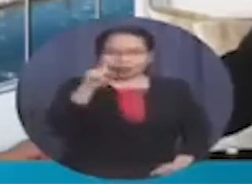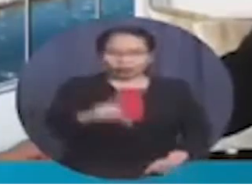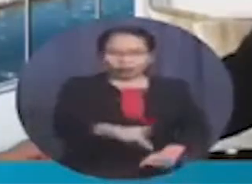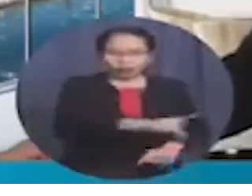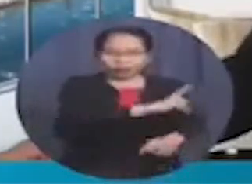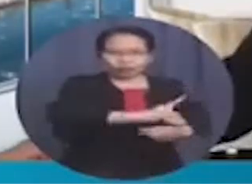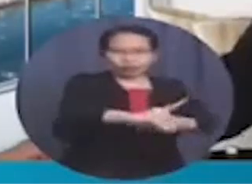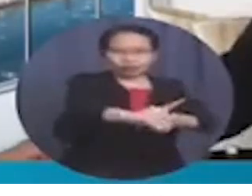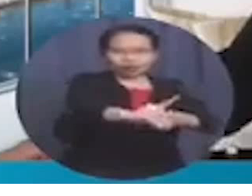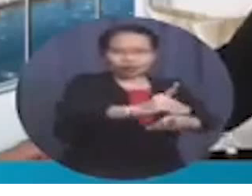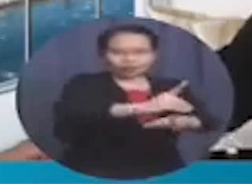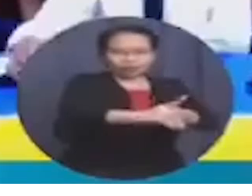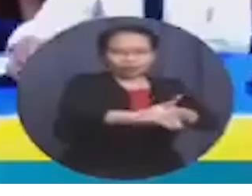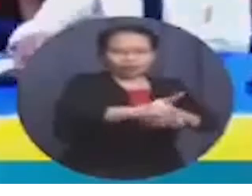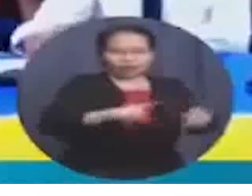hari yung mga yon.